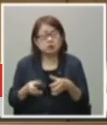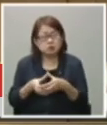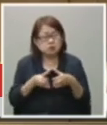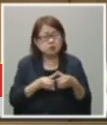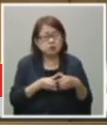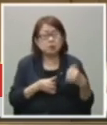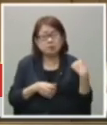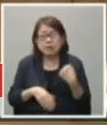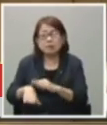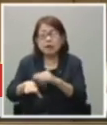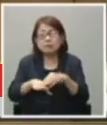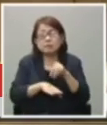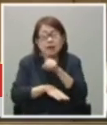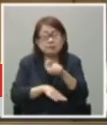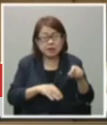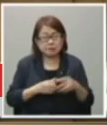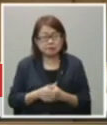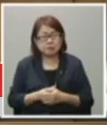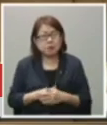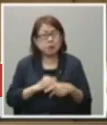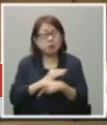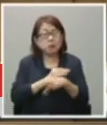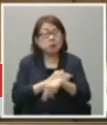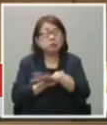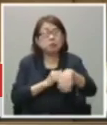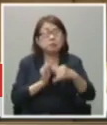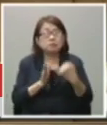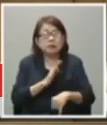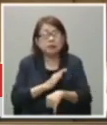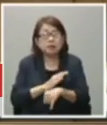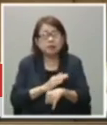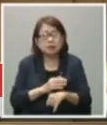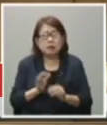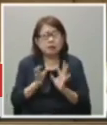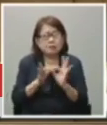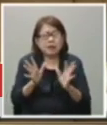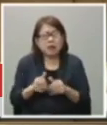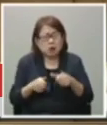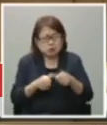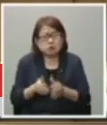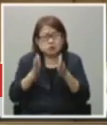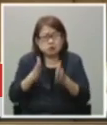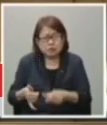ามดูสินะทุกคนก็ต้องทุจริตกันหมดนะมั้งผมว่ามันอยู่ที่ตัวบุคคลนะผมคิดว่าภรรยาผมเนี่ยเป็นครัว